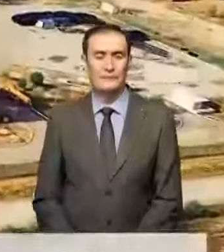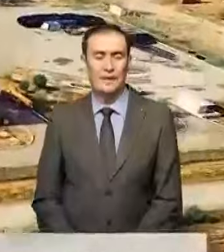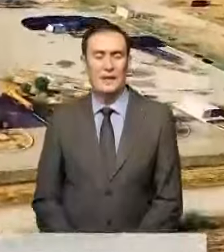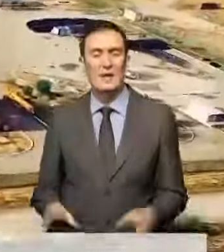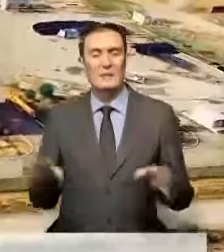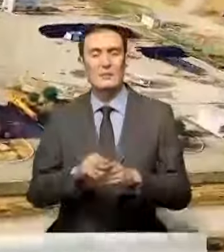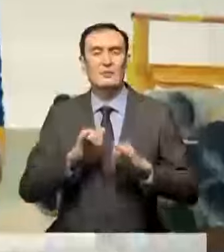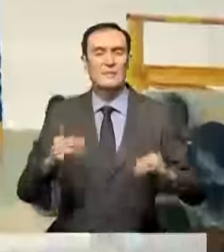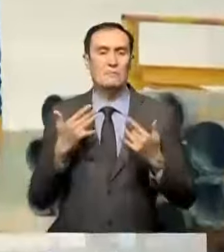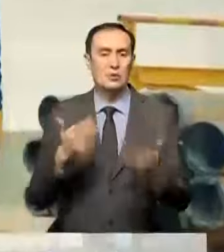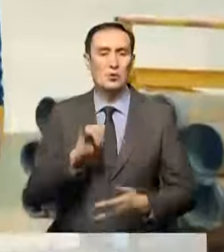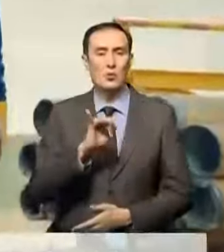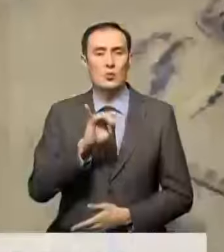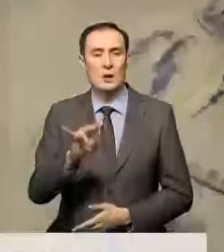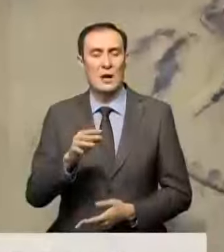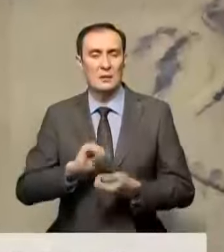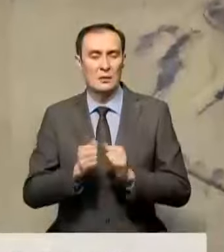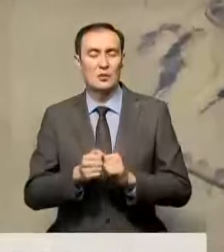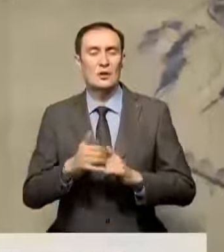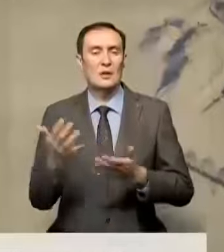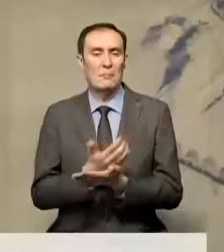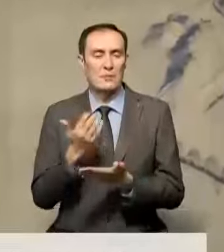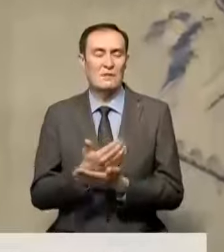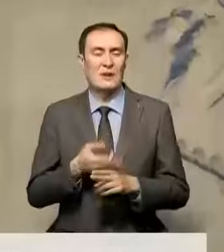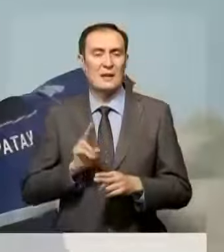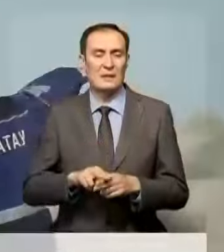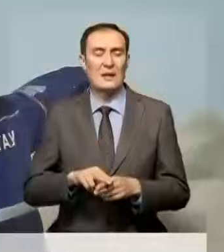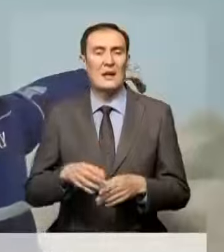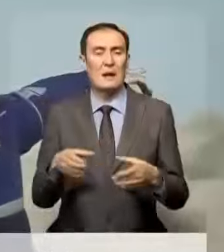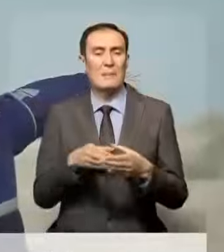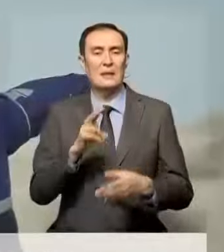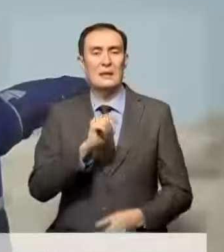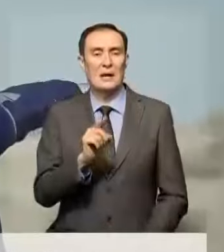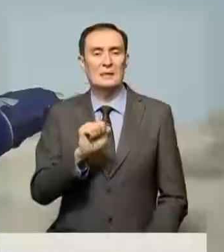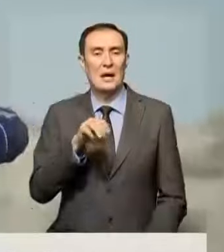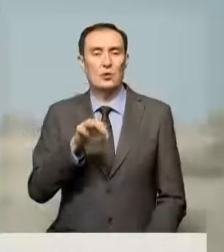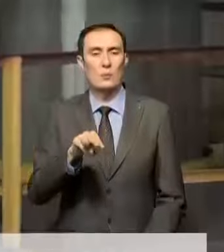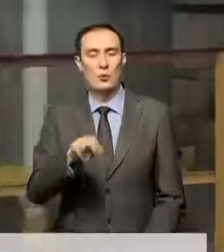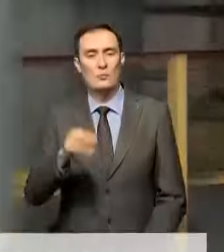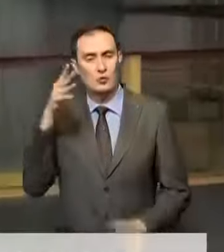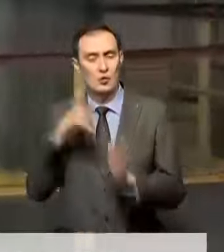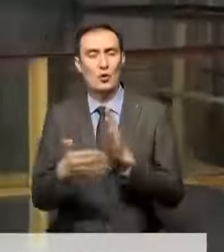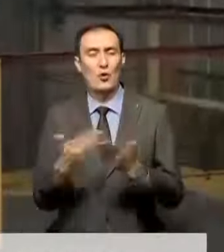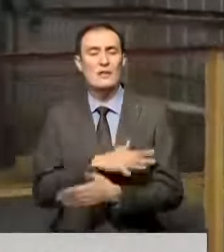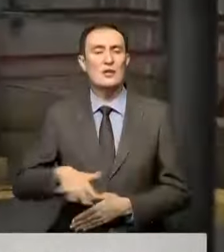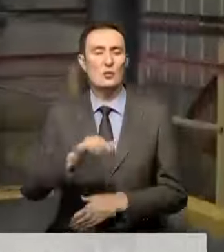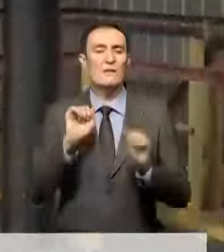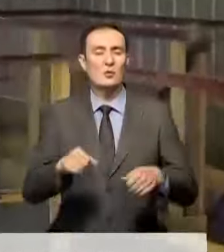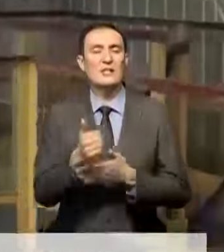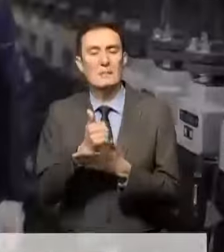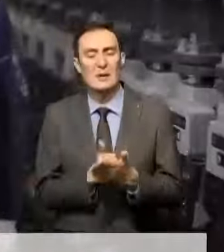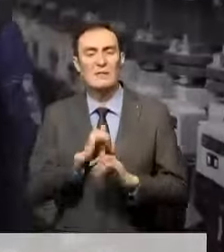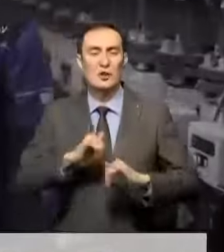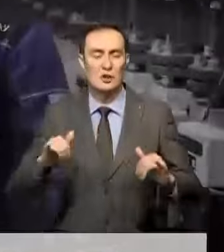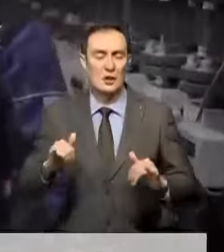Вместе с увеличением спроса на уран на мировом рынке увеличивает добычу ценного минерала и Казатомпром. Сегодня в компании активно изучают новую территорию возможных запасов